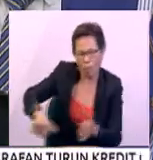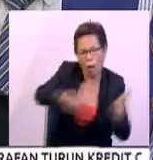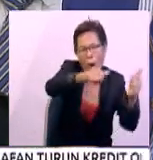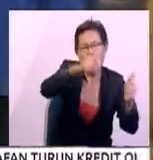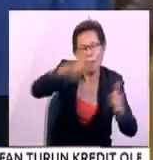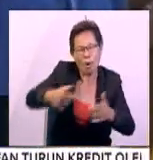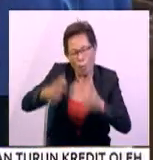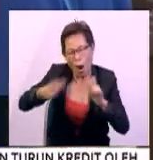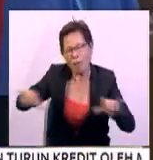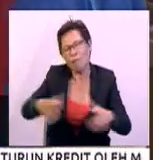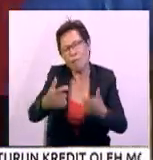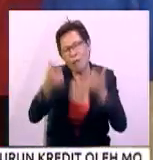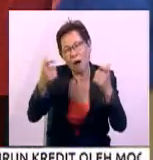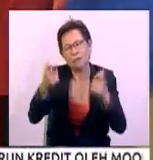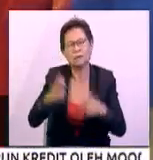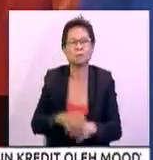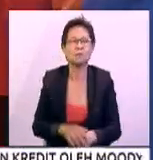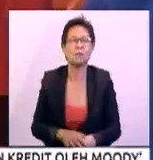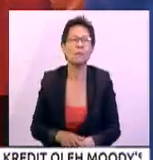secepat mungkin.